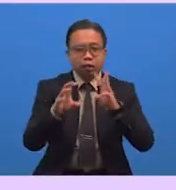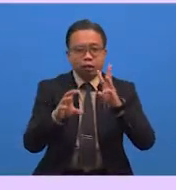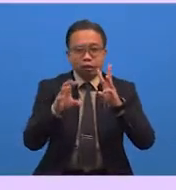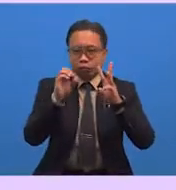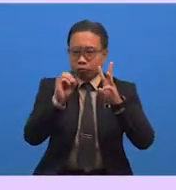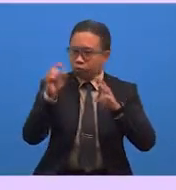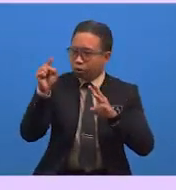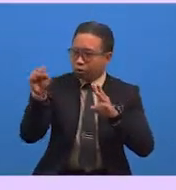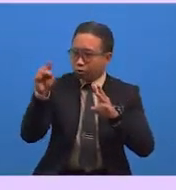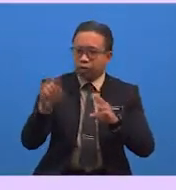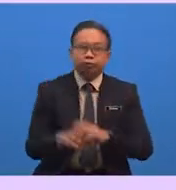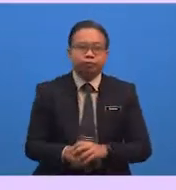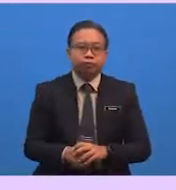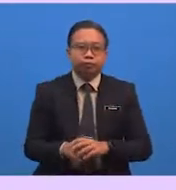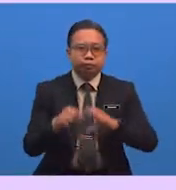60 darjah.